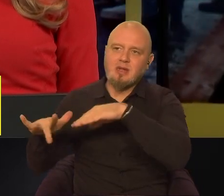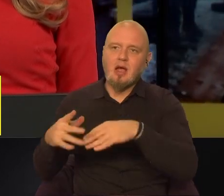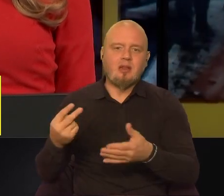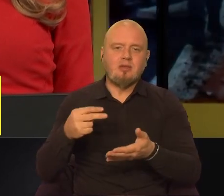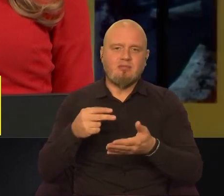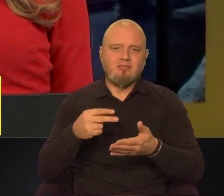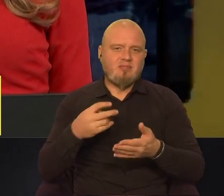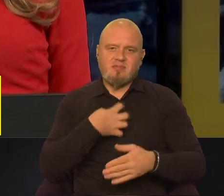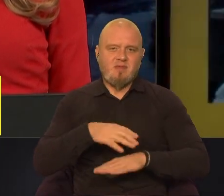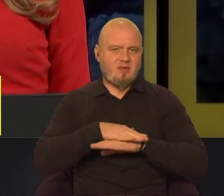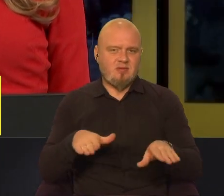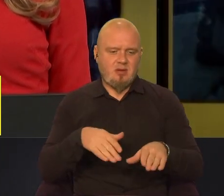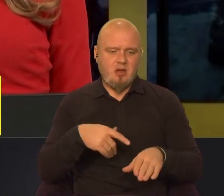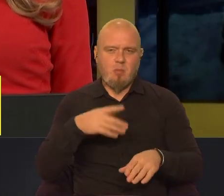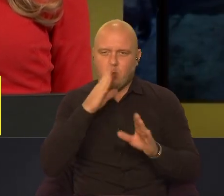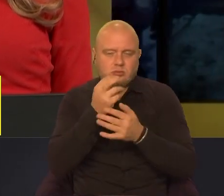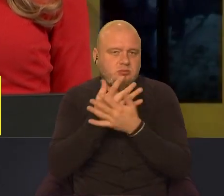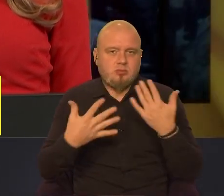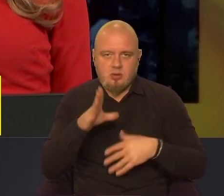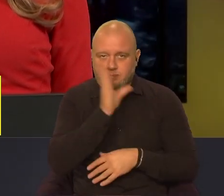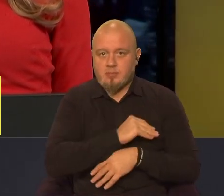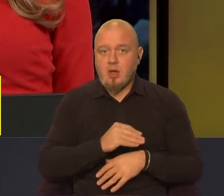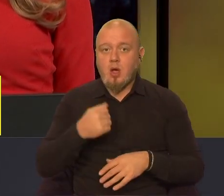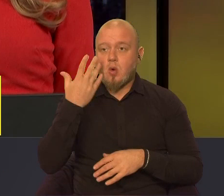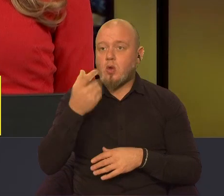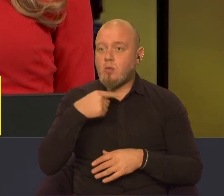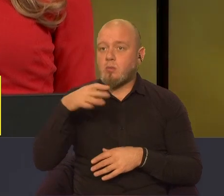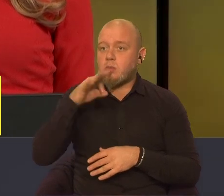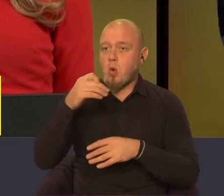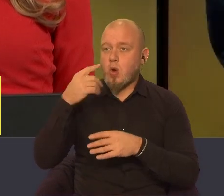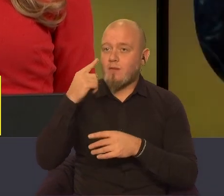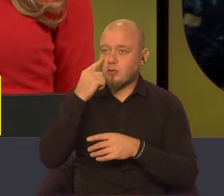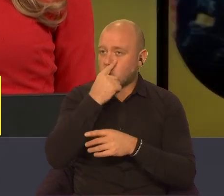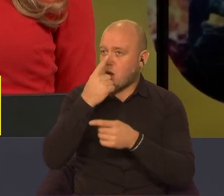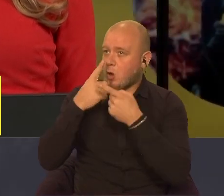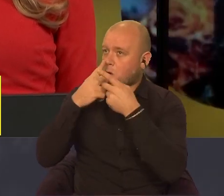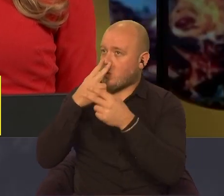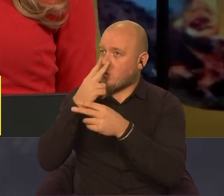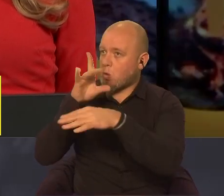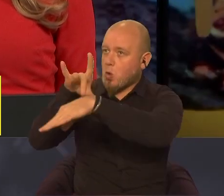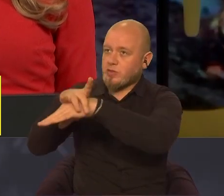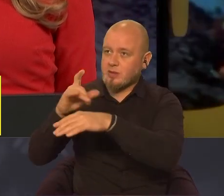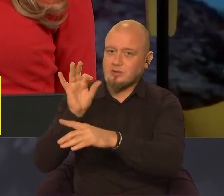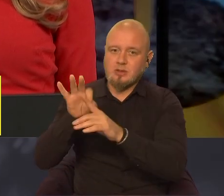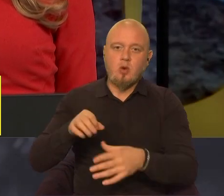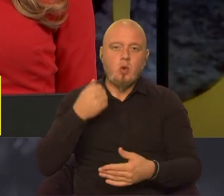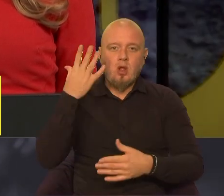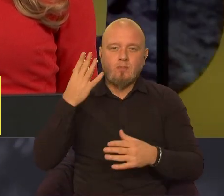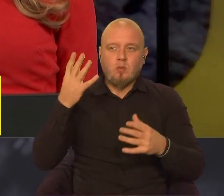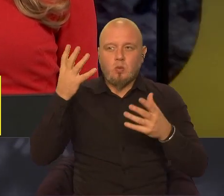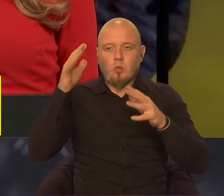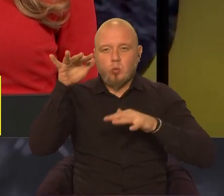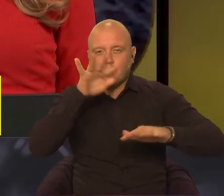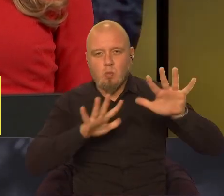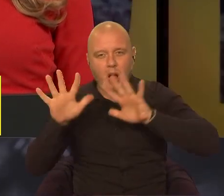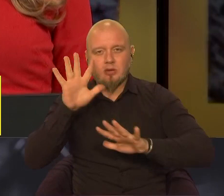от коли ми говоримо, коли потрібен візуальний контакт з ціллю, от з ПЗРК, скажімо, люди, так? Коли туман, коли ніч, йому треба